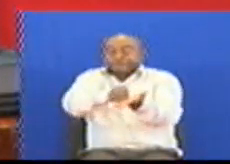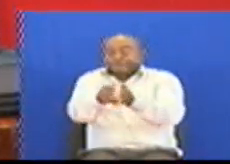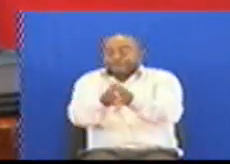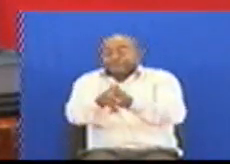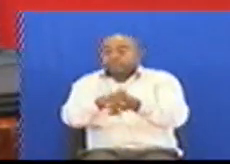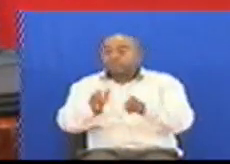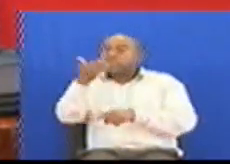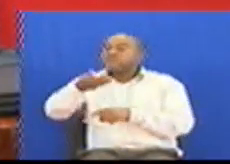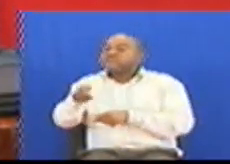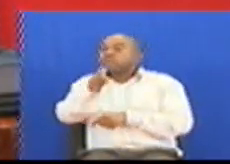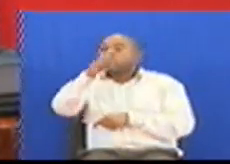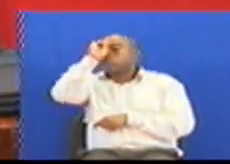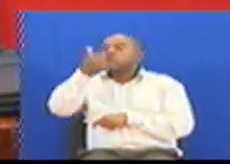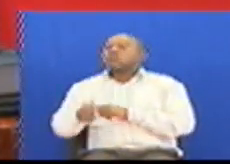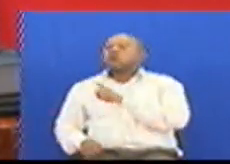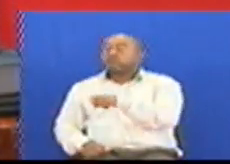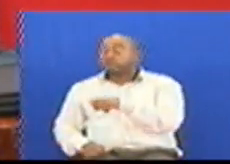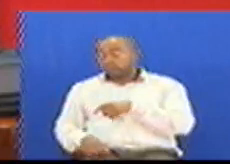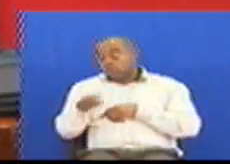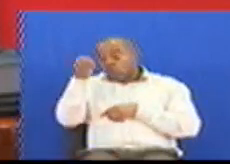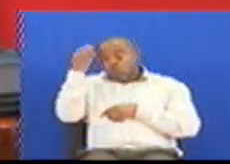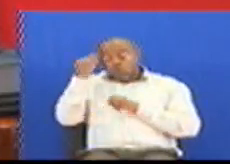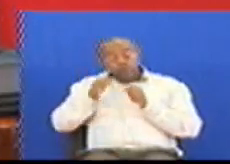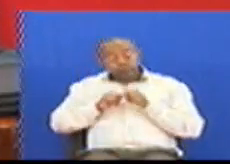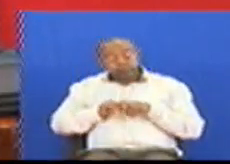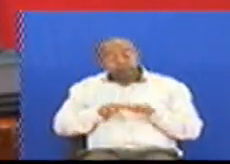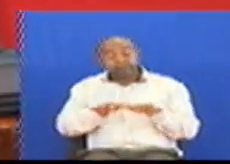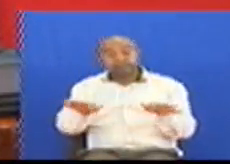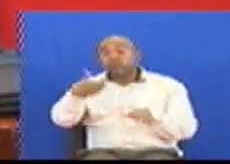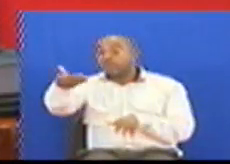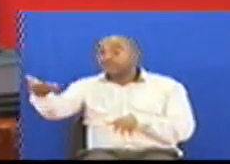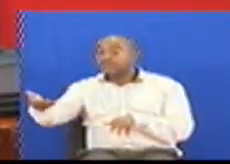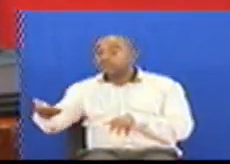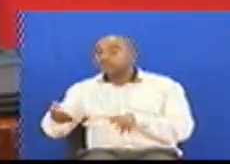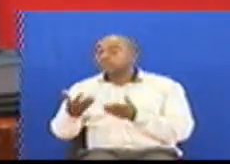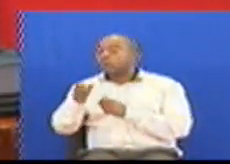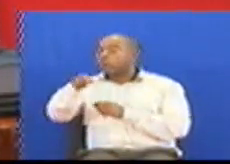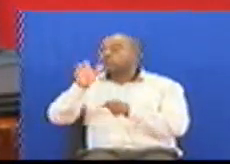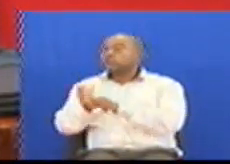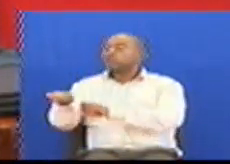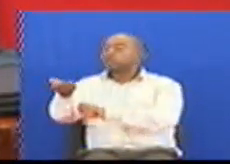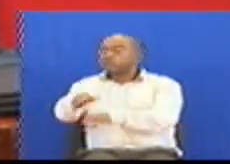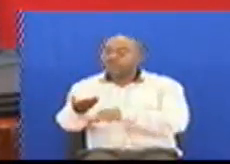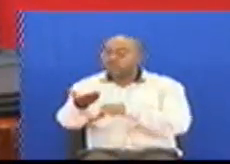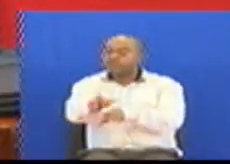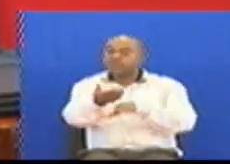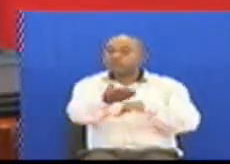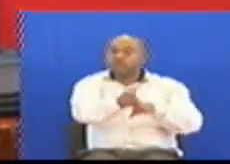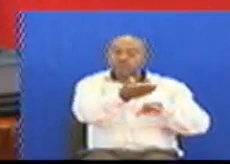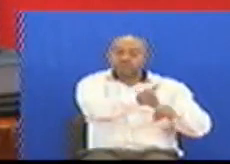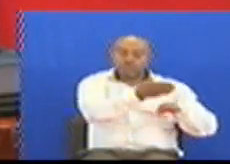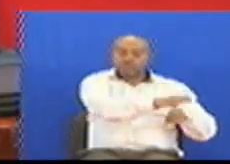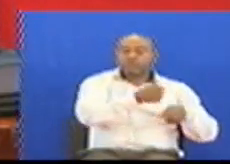halijafika. Sasa ugonjwa utakapofika maeneo yale, tutakufa kama kideli cha kuku. Kwa hiyo naomba sana ndugu